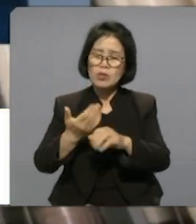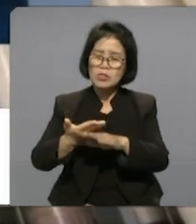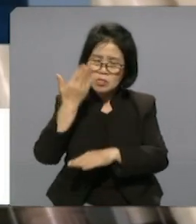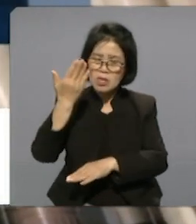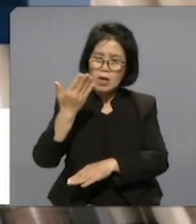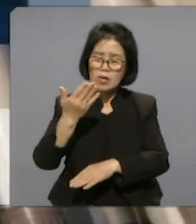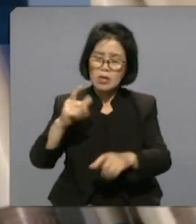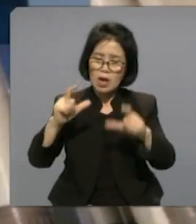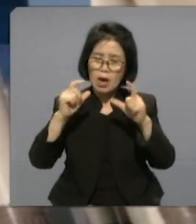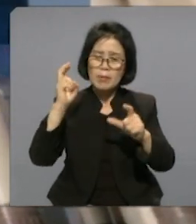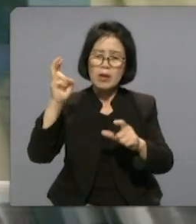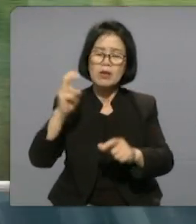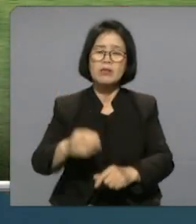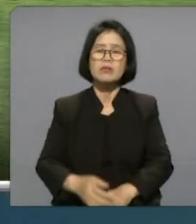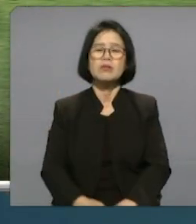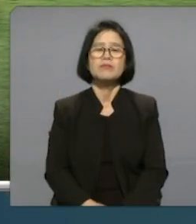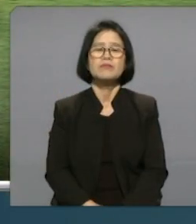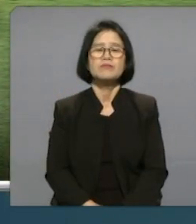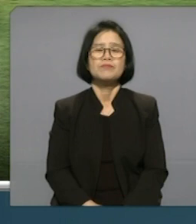있다고 합니다.